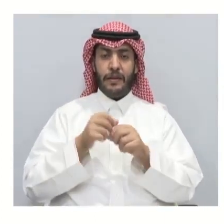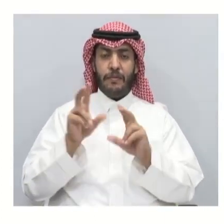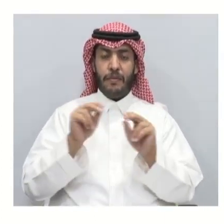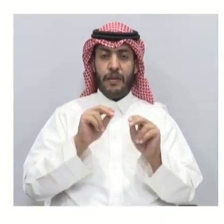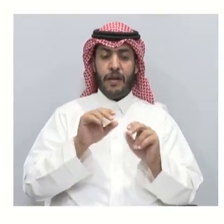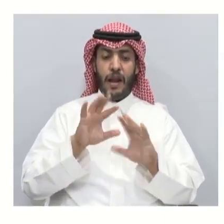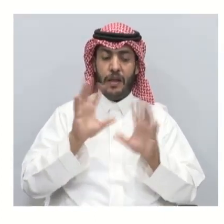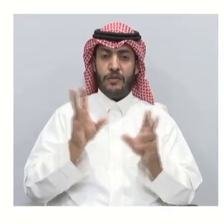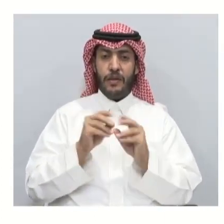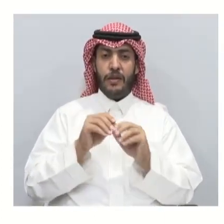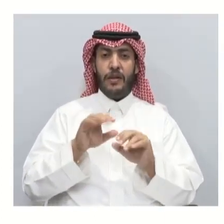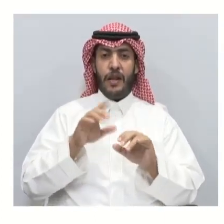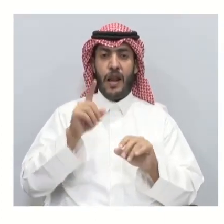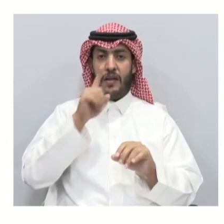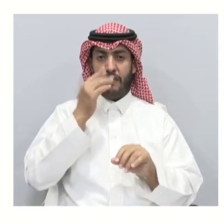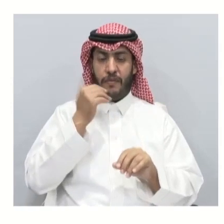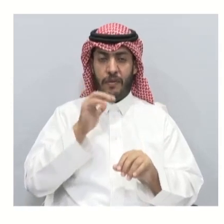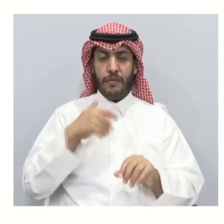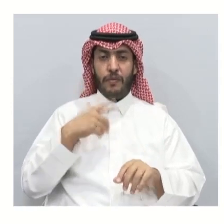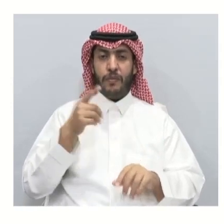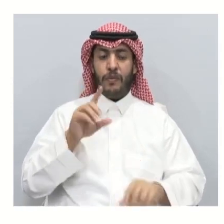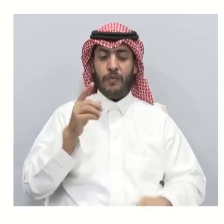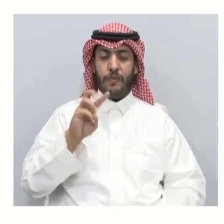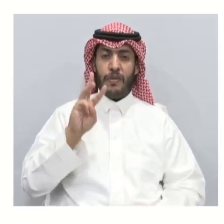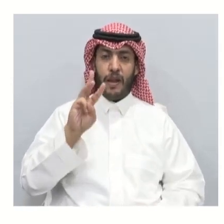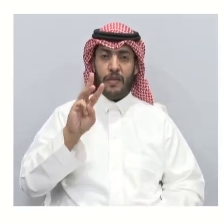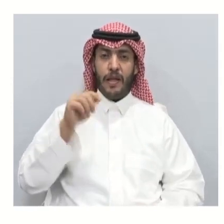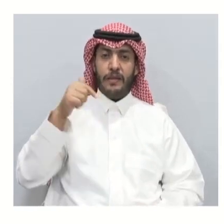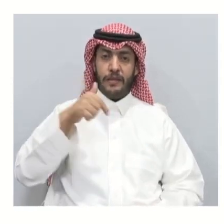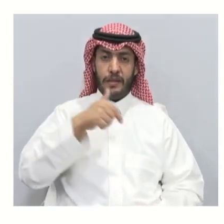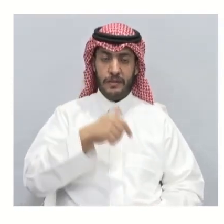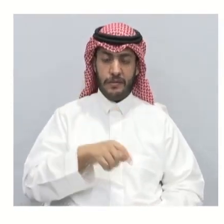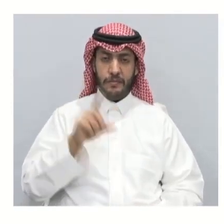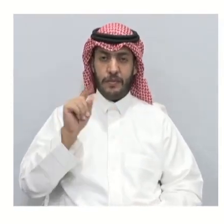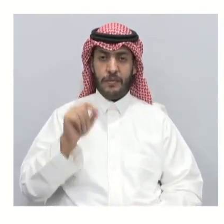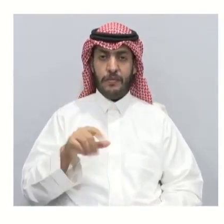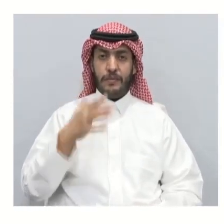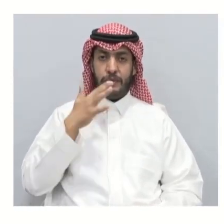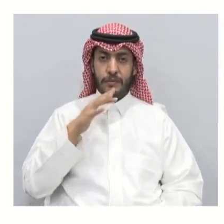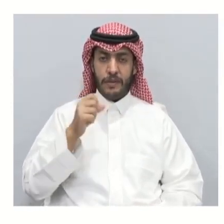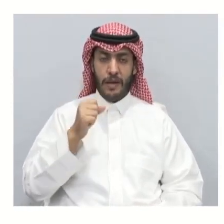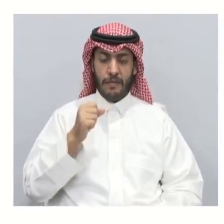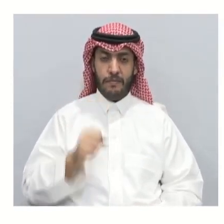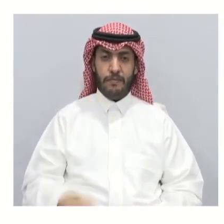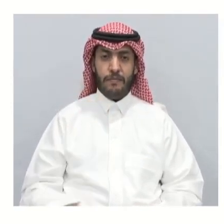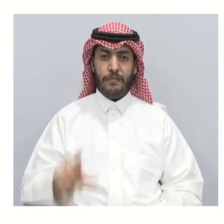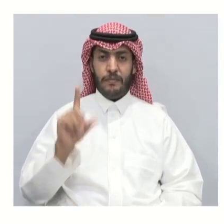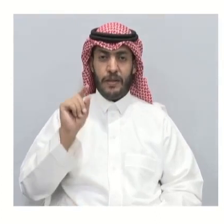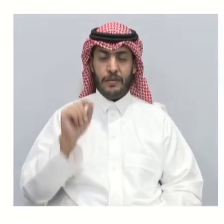يمثل عدد الاشياء غير الصفراء واستطيع ان اقراه كذلك ثلاثه اسداس بارك الله فيكم سالونا صعبه